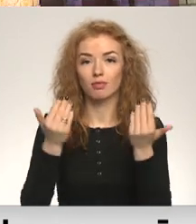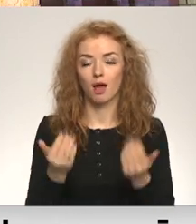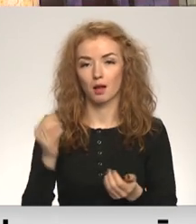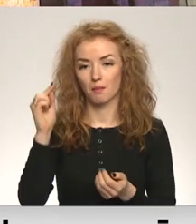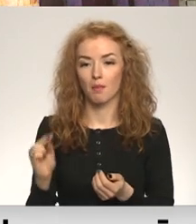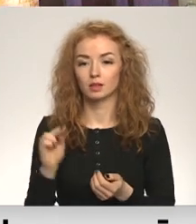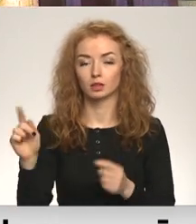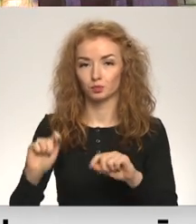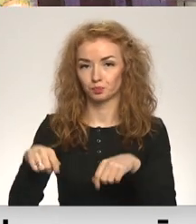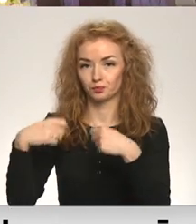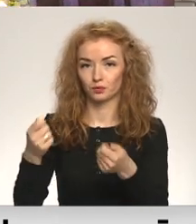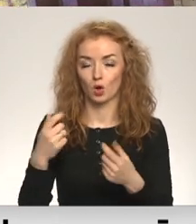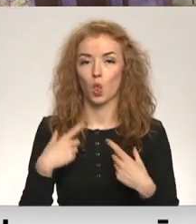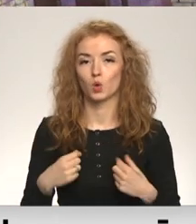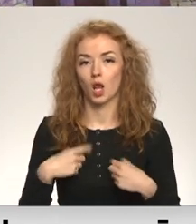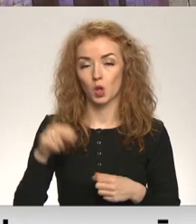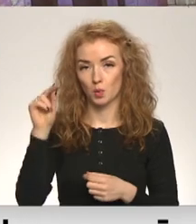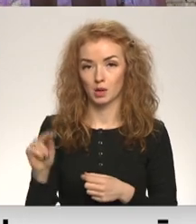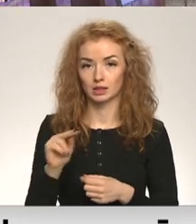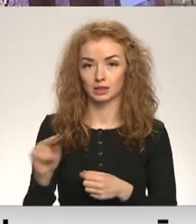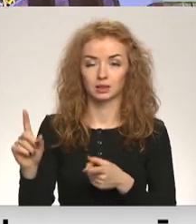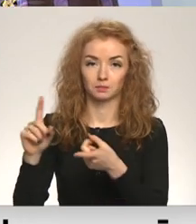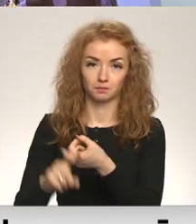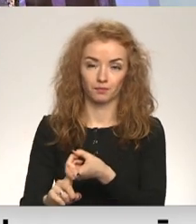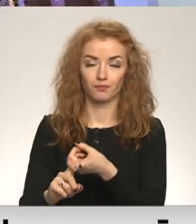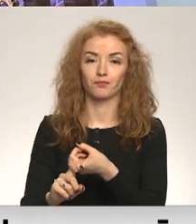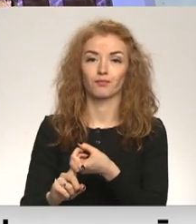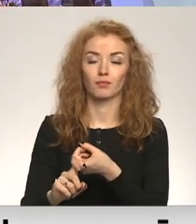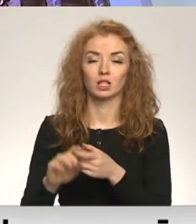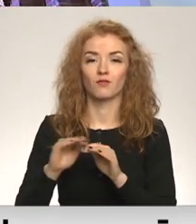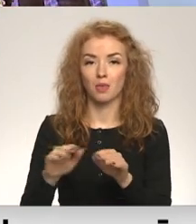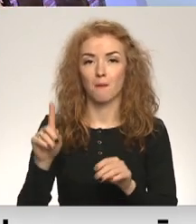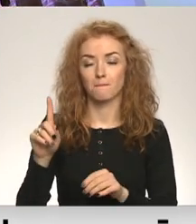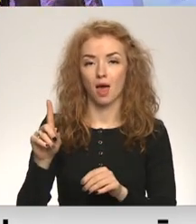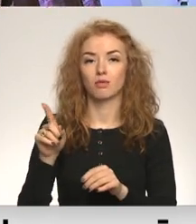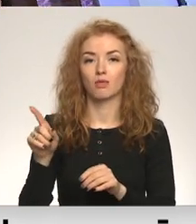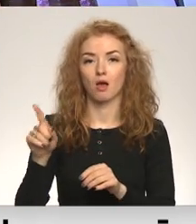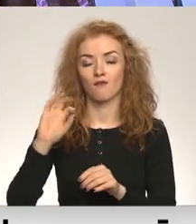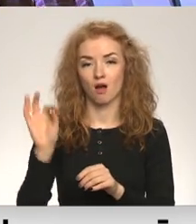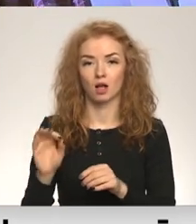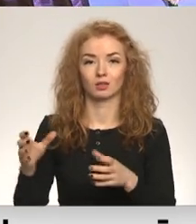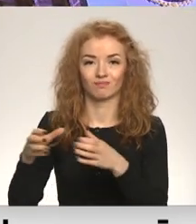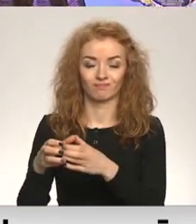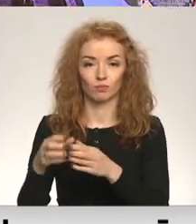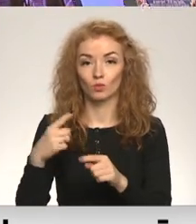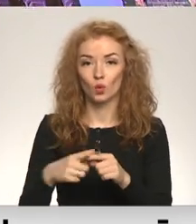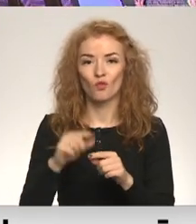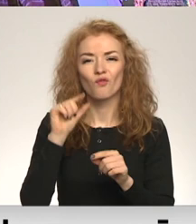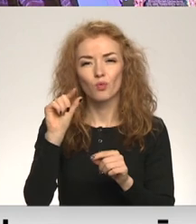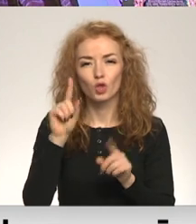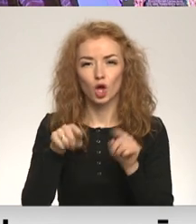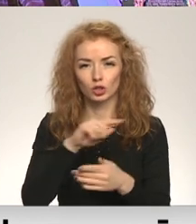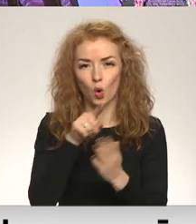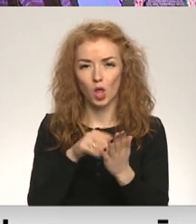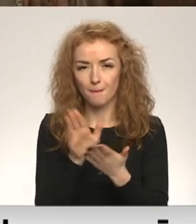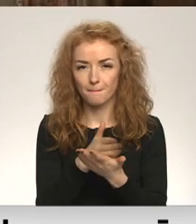baznīca plānots nodot Luterāņu baznīcai un Luterāņu baznīcas vācu Svētā Pētera draudzes nodibinājumam. Atliek vien atrisināt dažus jautājumus,